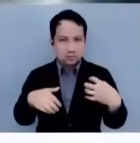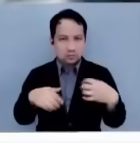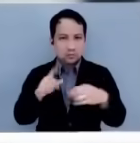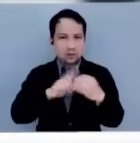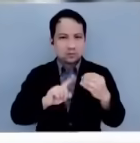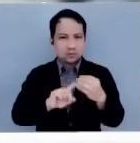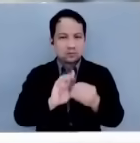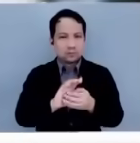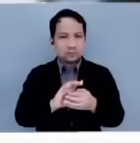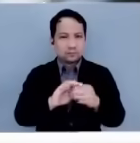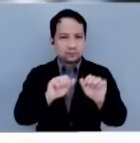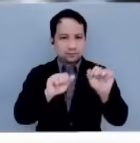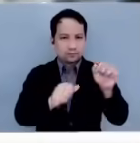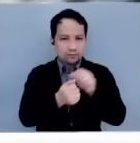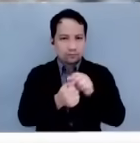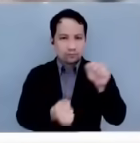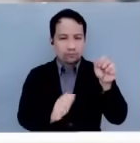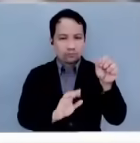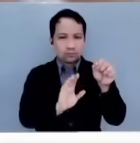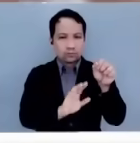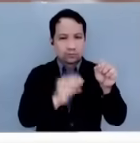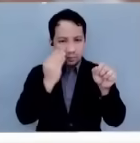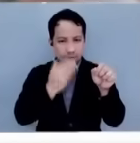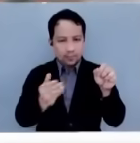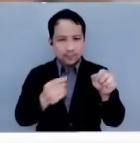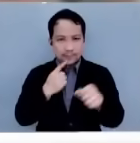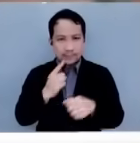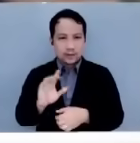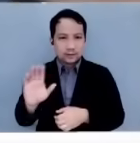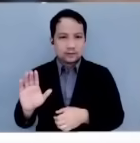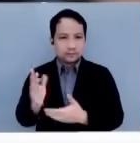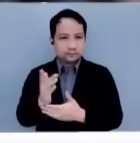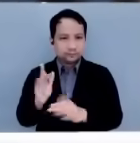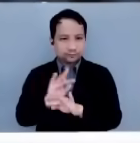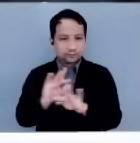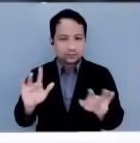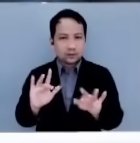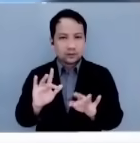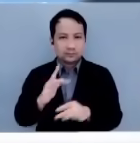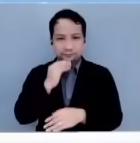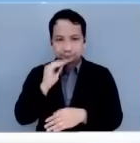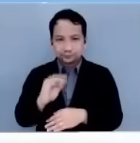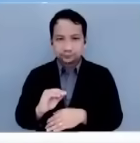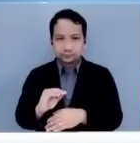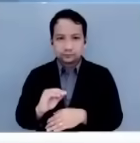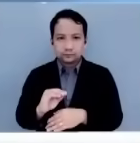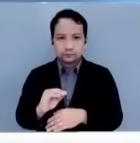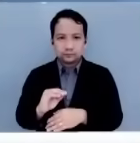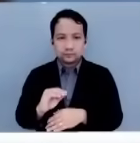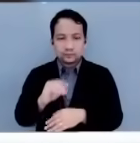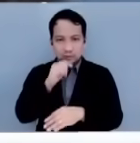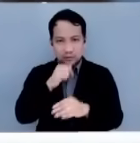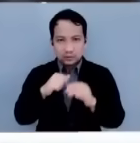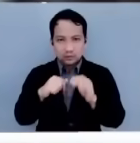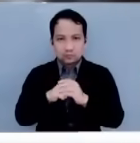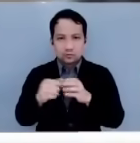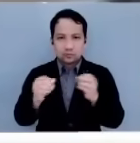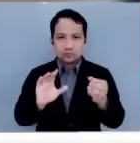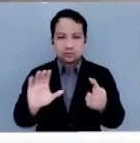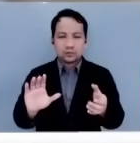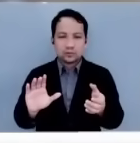ng search warrant ngayon galing sa bibig mo walang warrant at covert operation hindi kayo